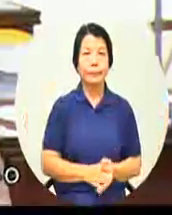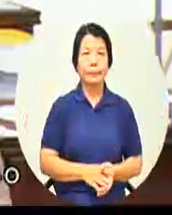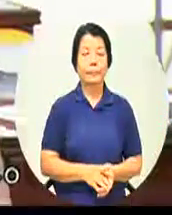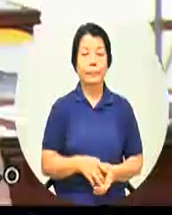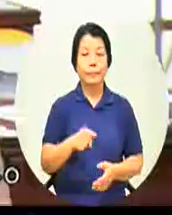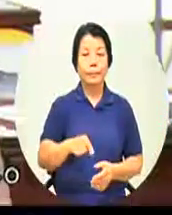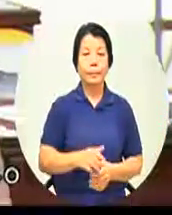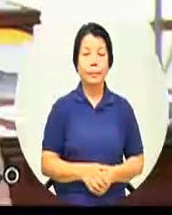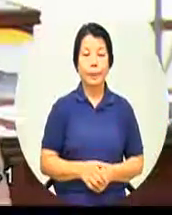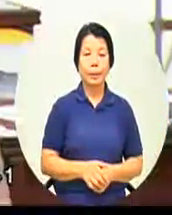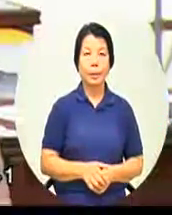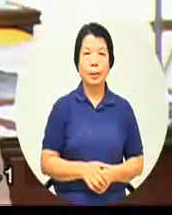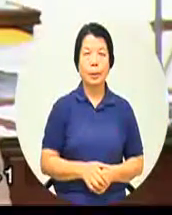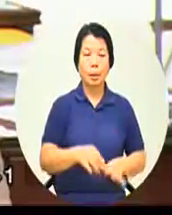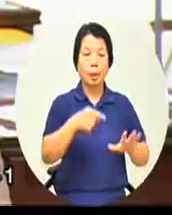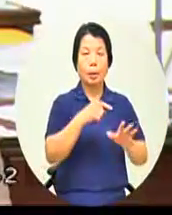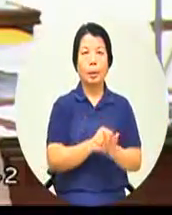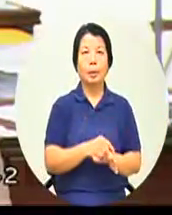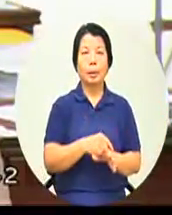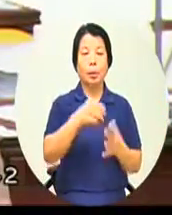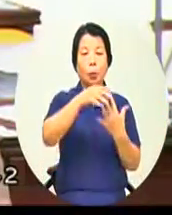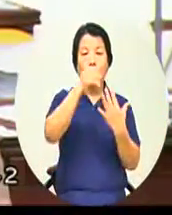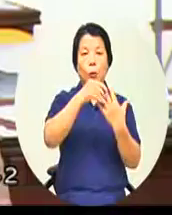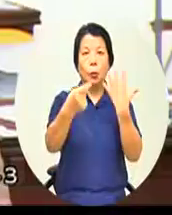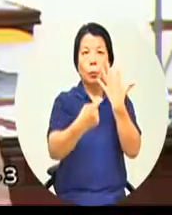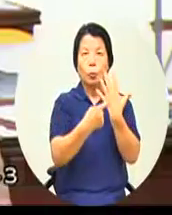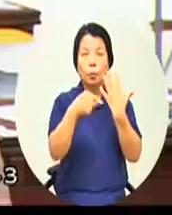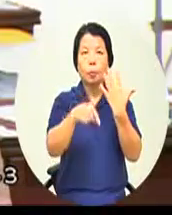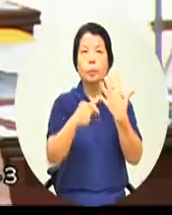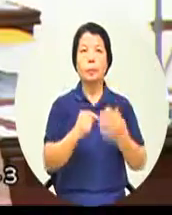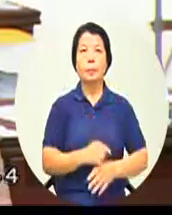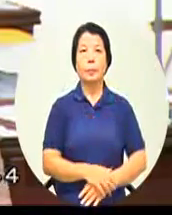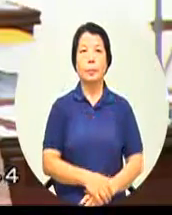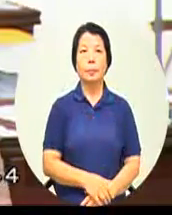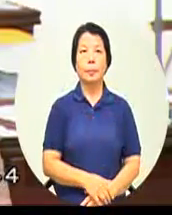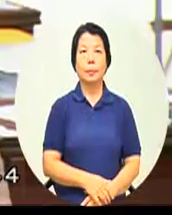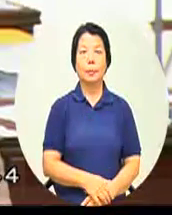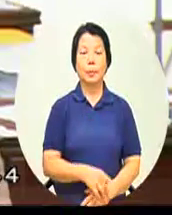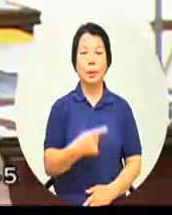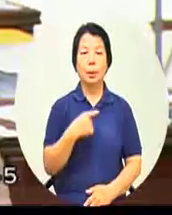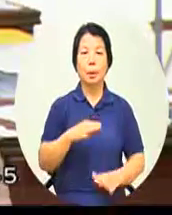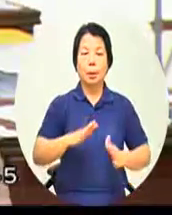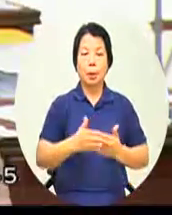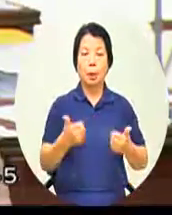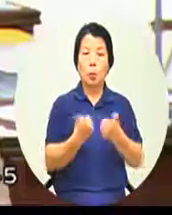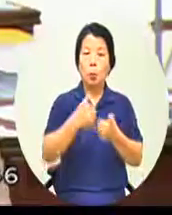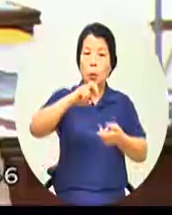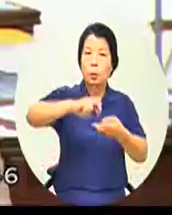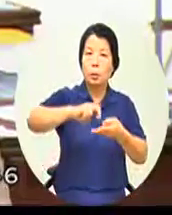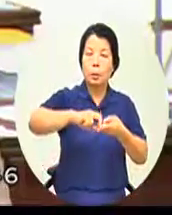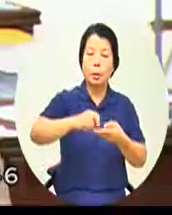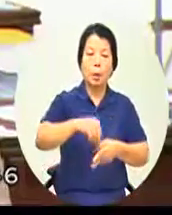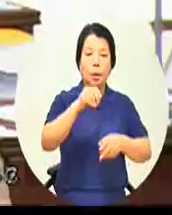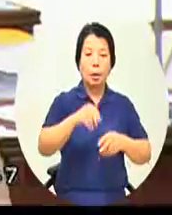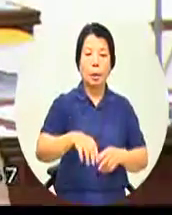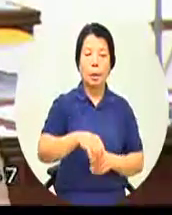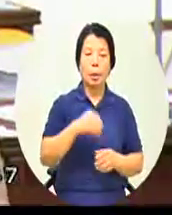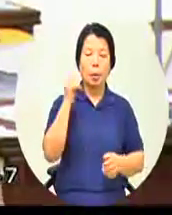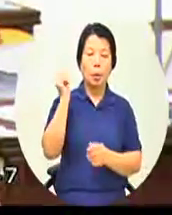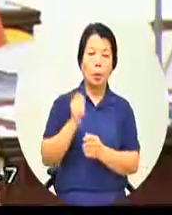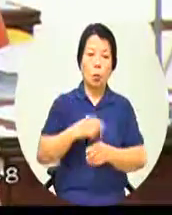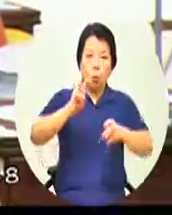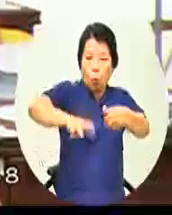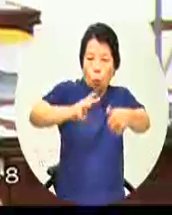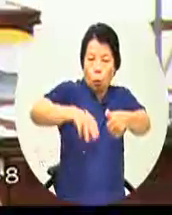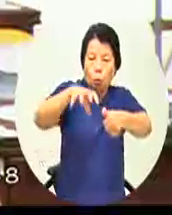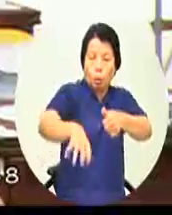动选手的这个哈，这个会址的问题，运动场所的问题，哦，迁移的问